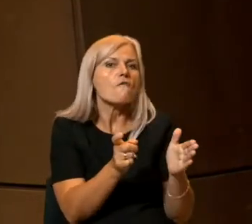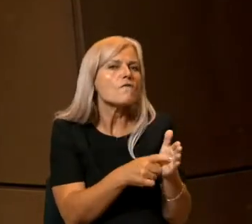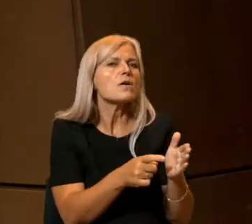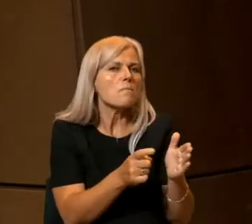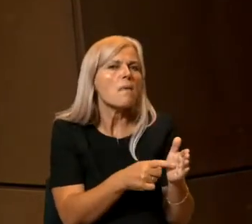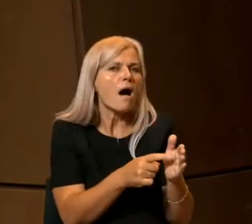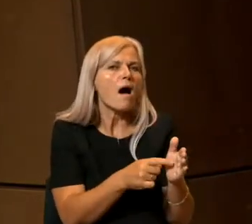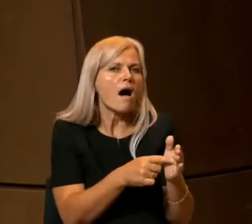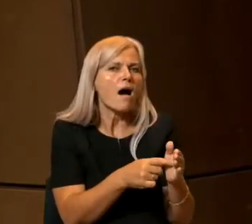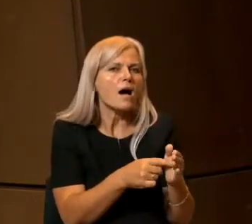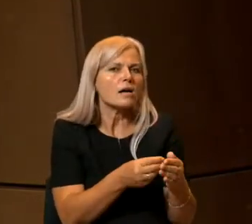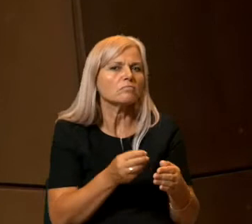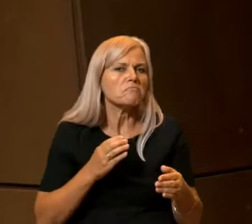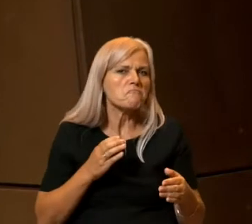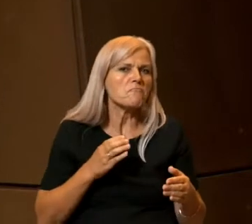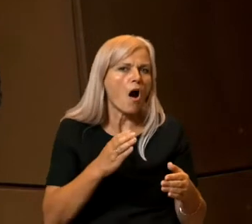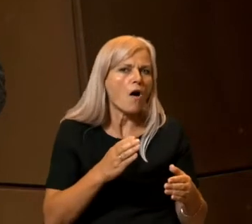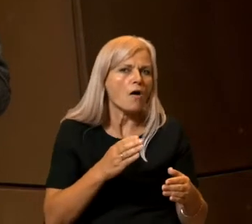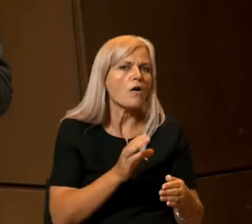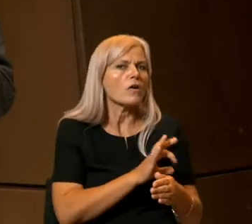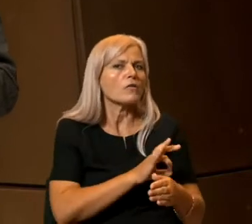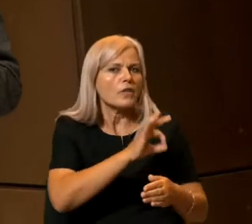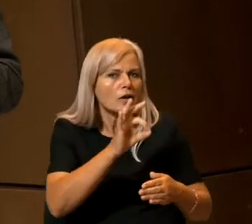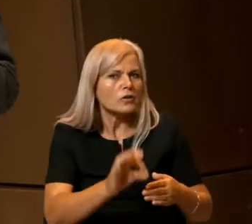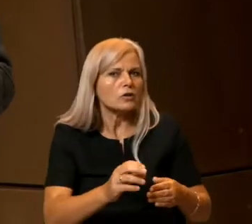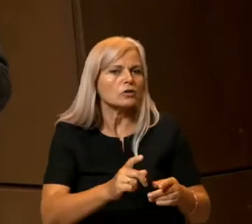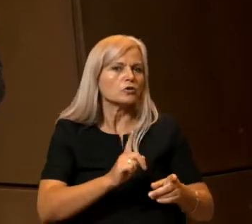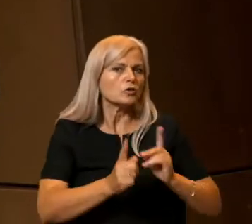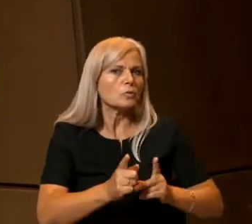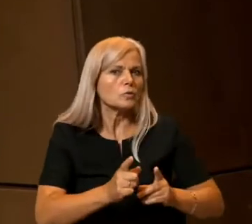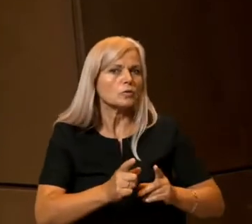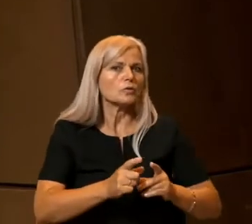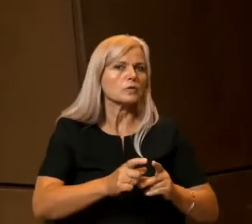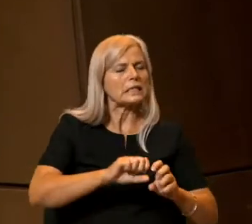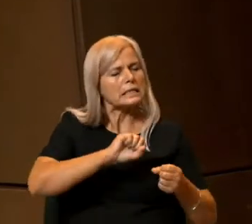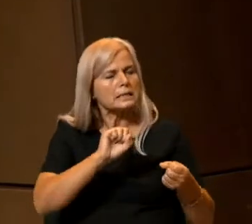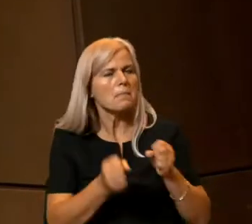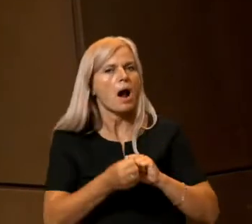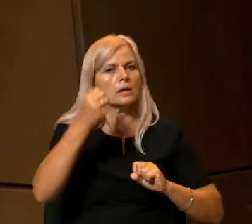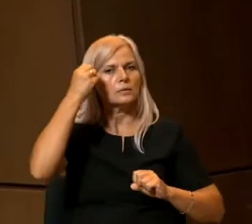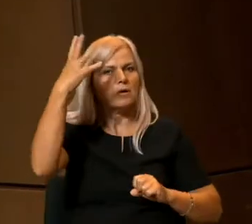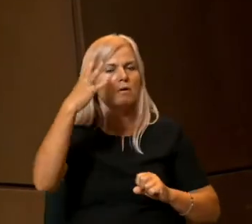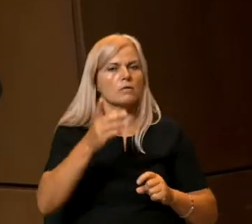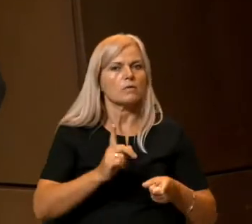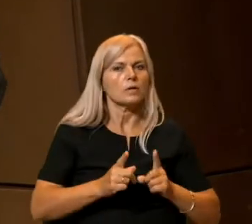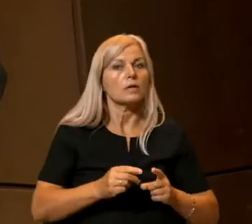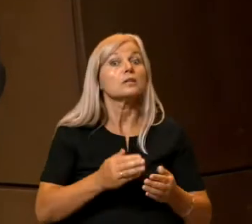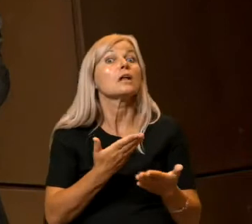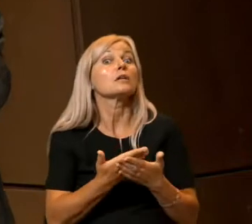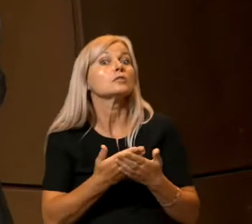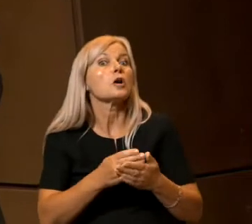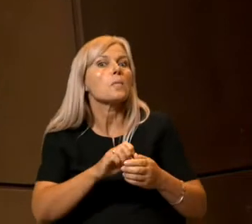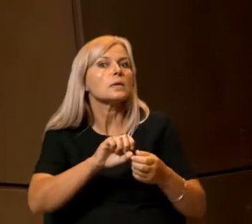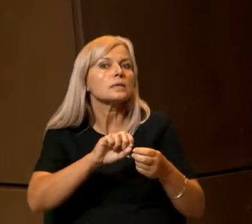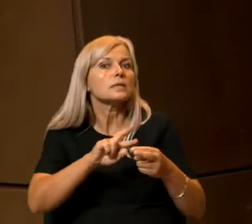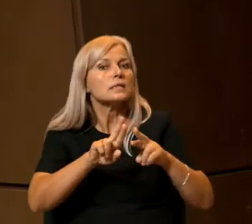wzrostu, technologicznego przyspieszenia oraz innowacji kulturowej, aby reprodukować swoją